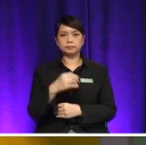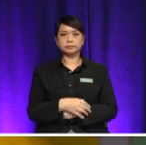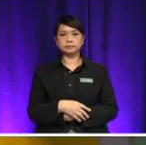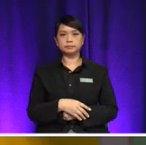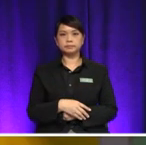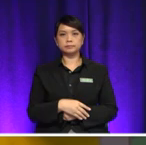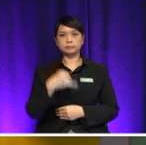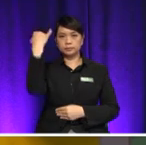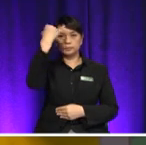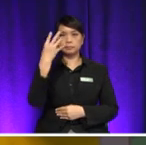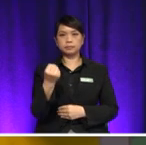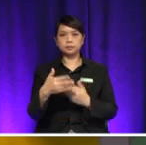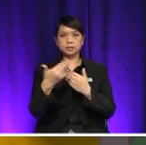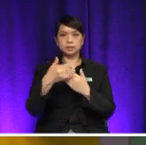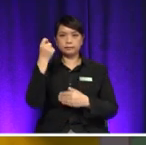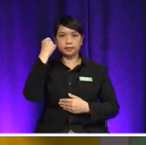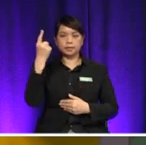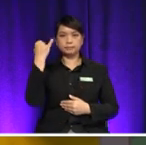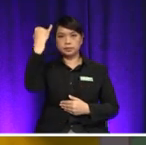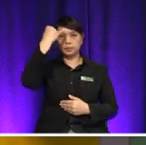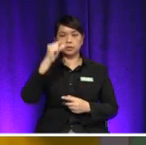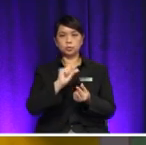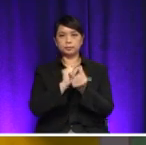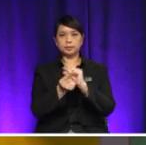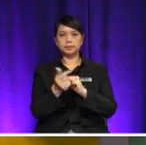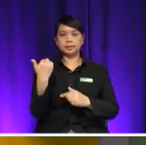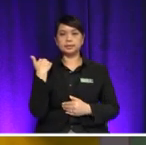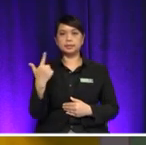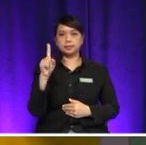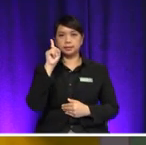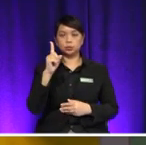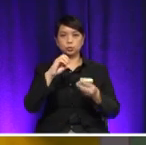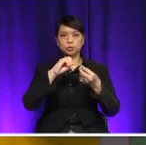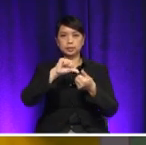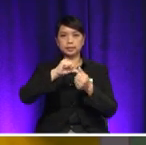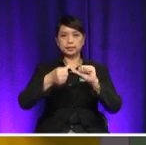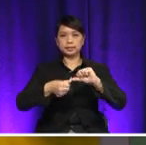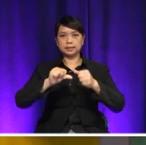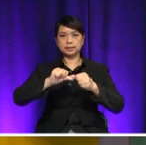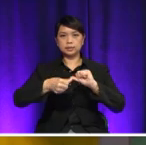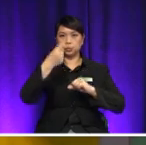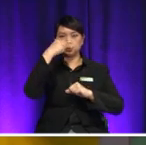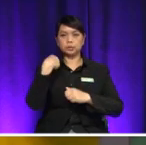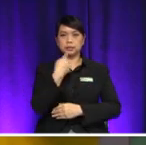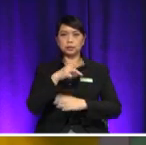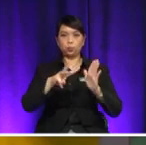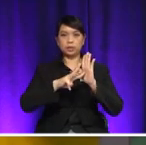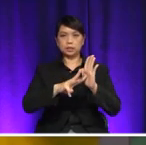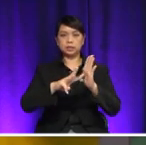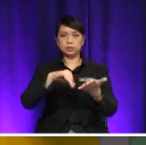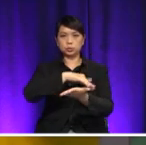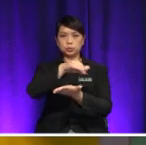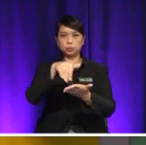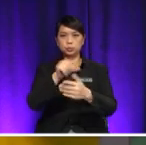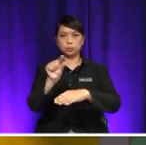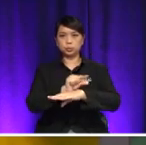nak mudah kita paha Oke That's gubahan nih sebenarnya satu angka untuk kita mewakili keseluruhan penggunaan